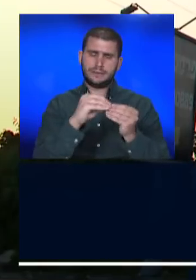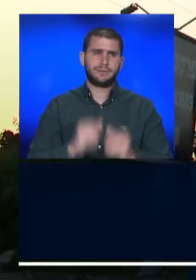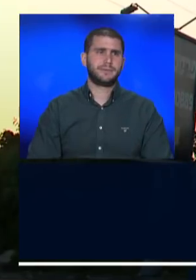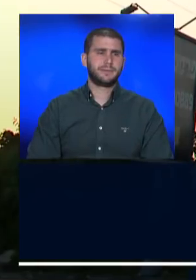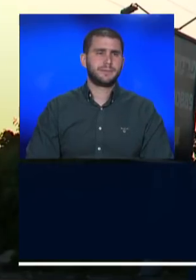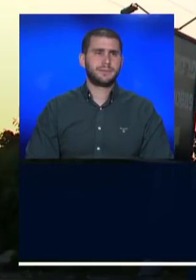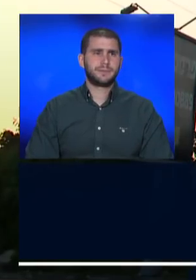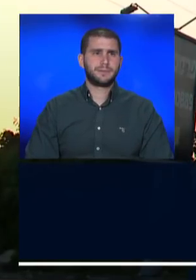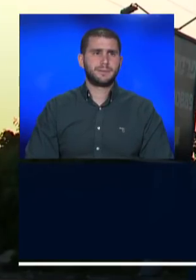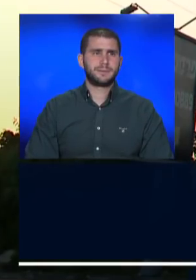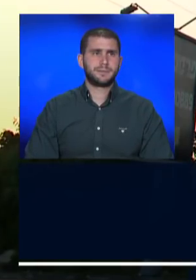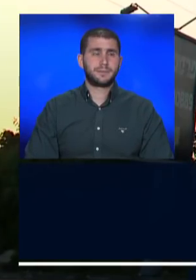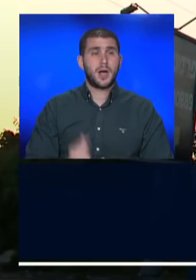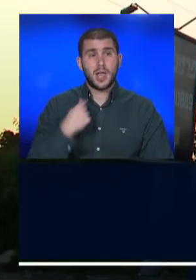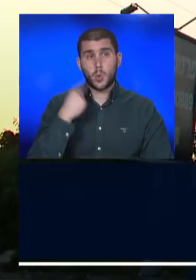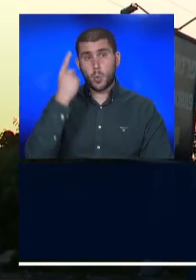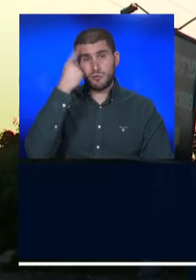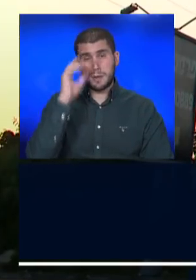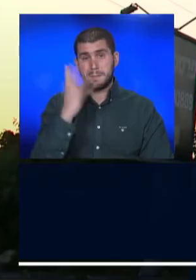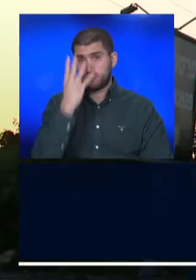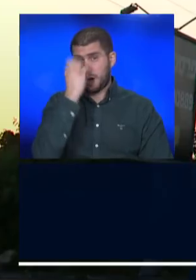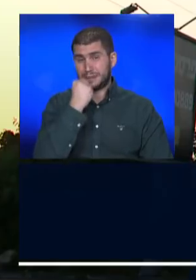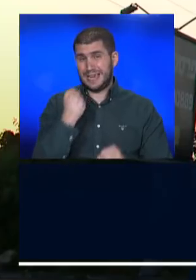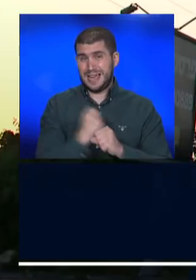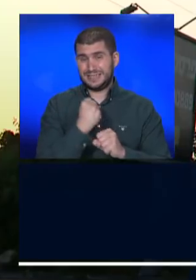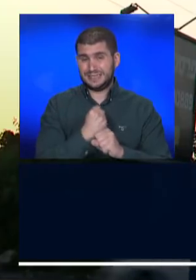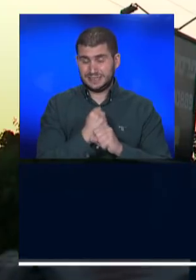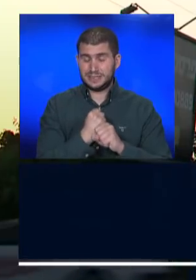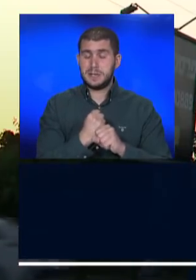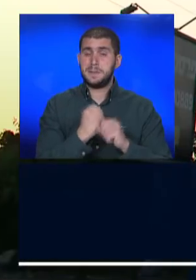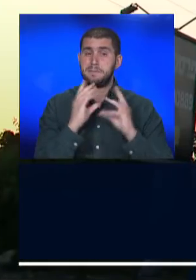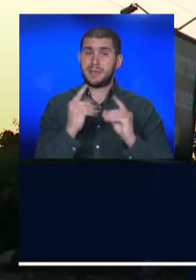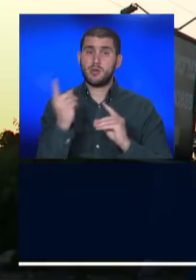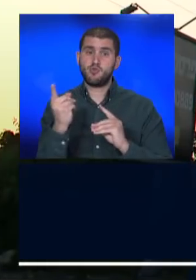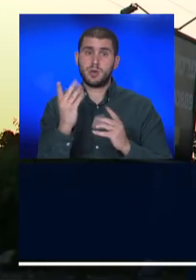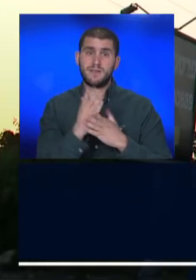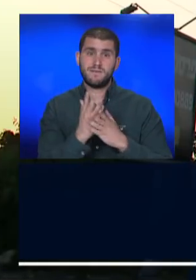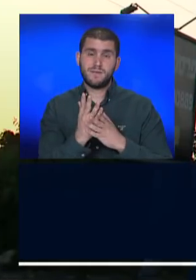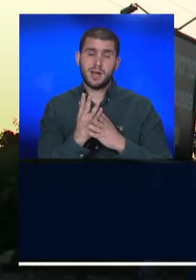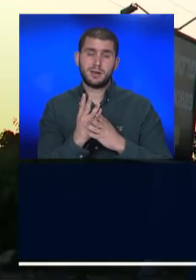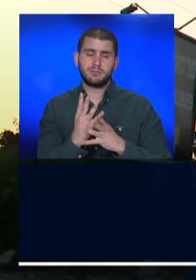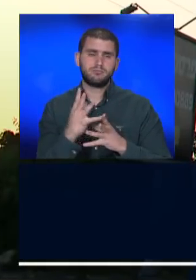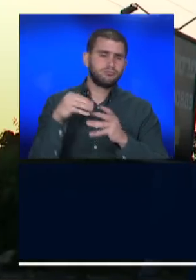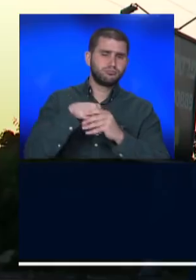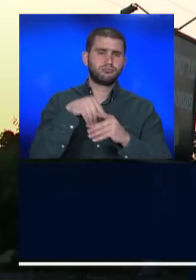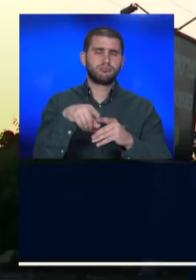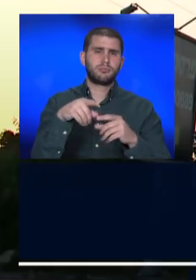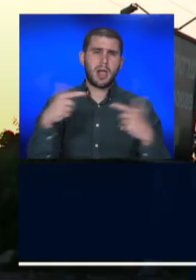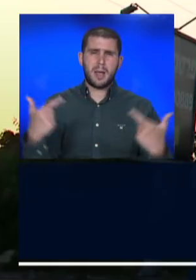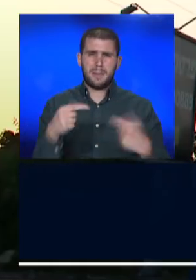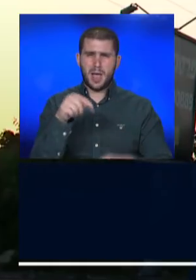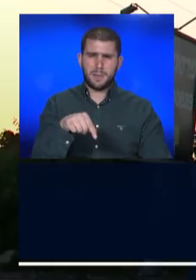בבקשה. אני חושב שמה שחמאס עשה, והדרך שבה הוא נכנס לתפקיד, למסע הזה, לסבב